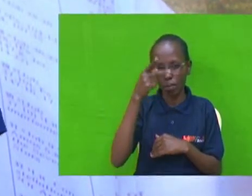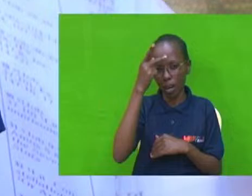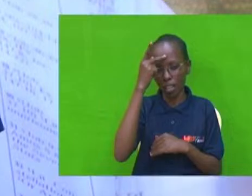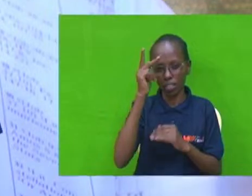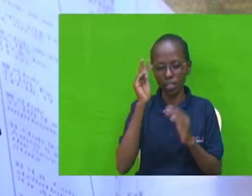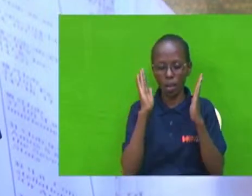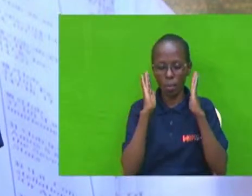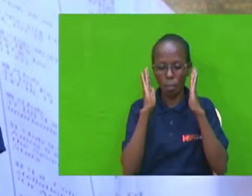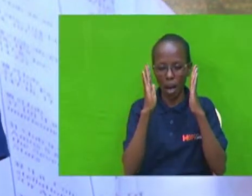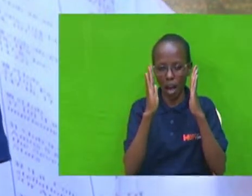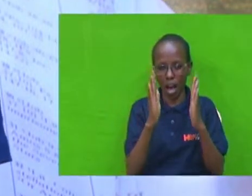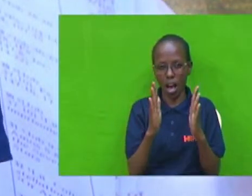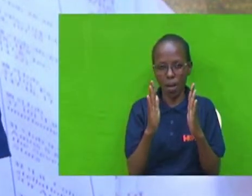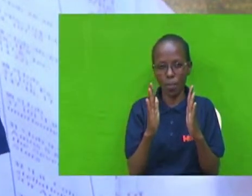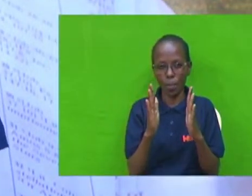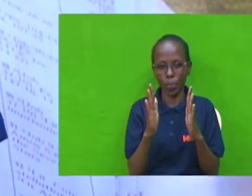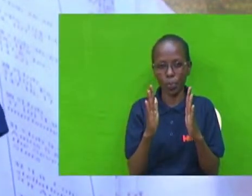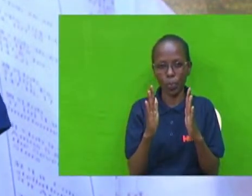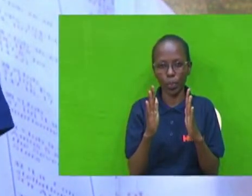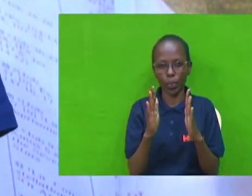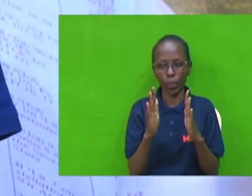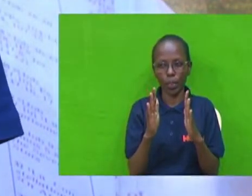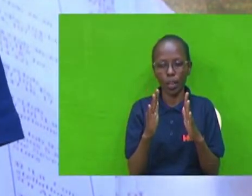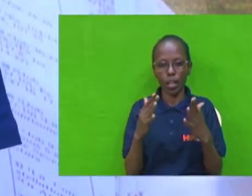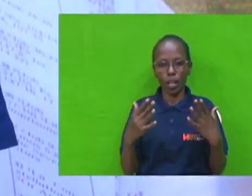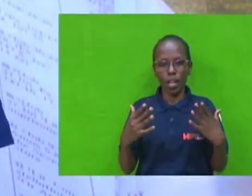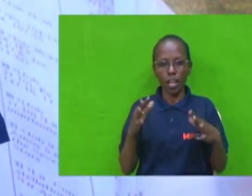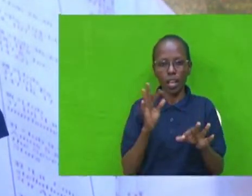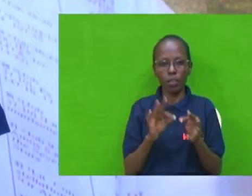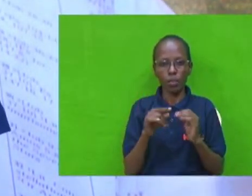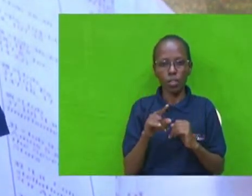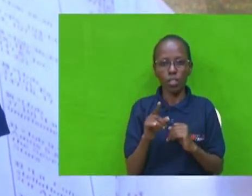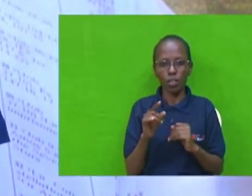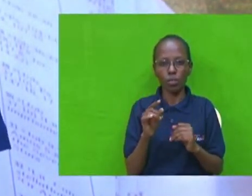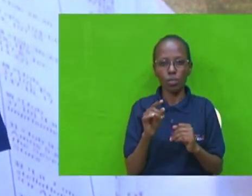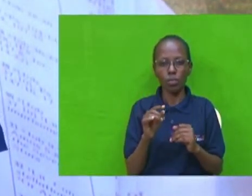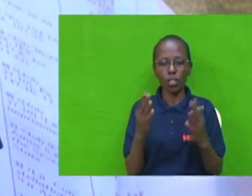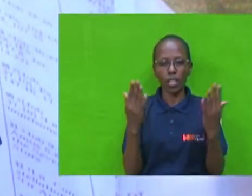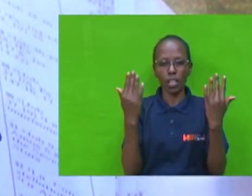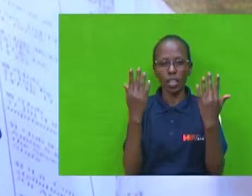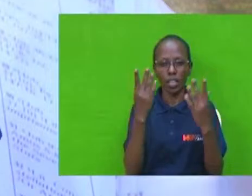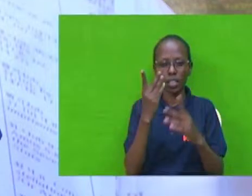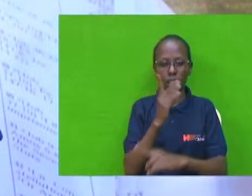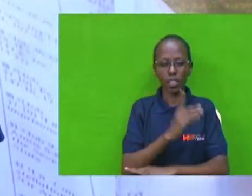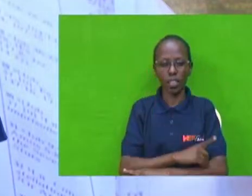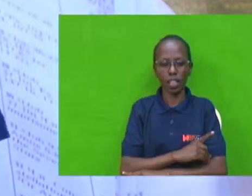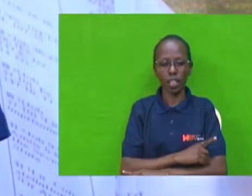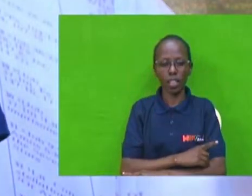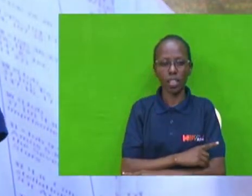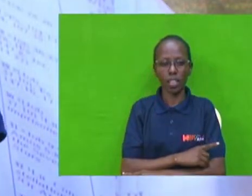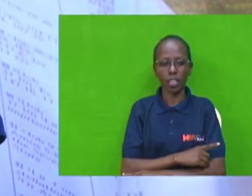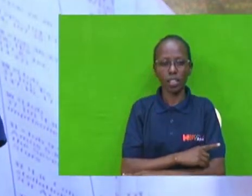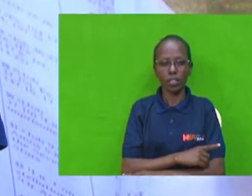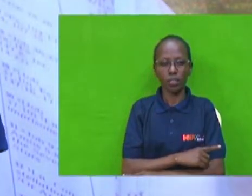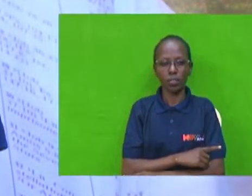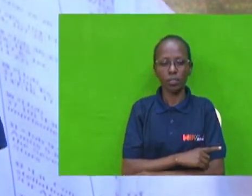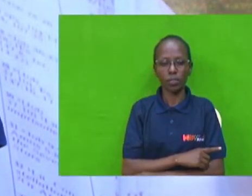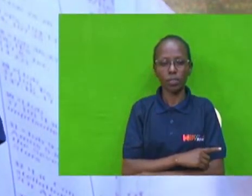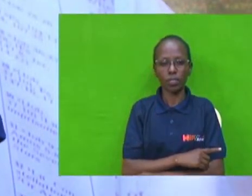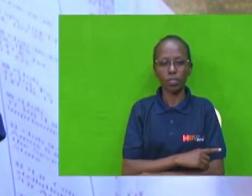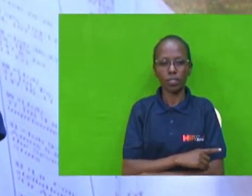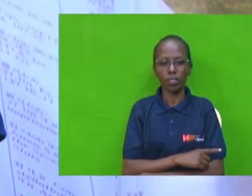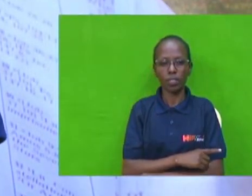kwa sababu labda wewe watu ukimbia mchana. Si utiifu na uzungumziwa. Jambo la